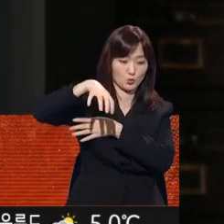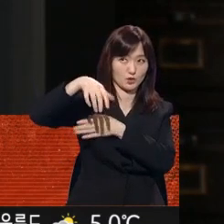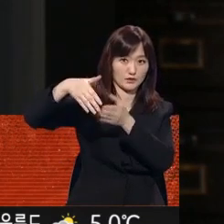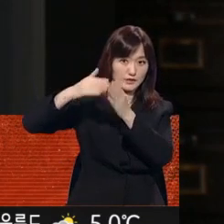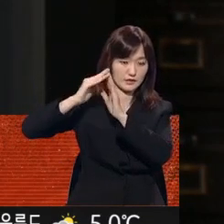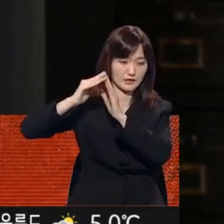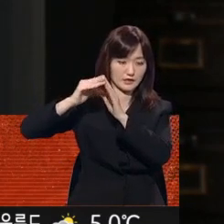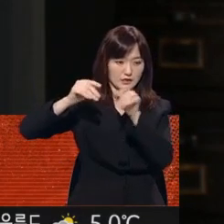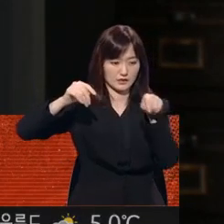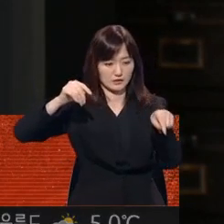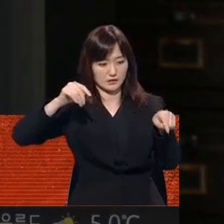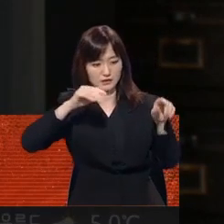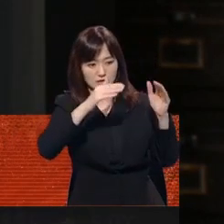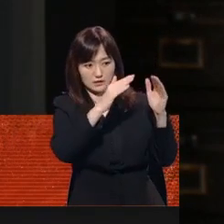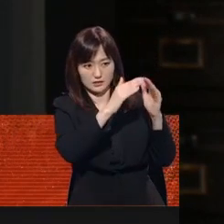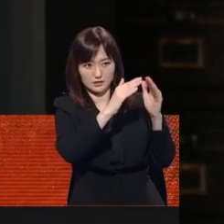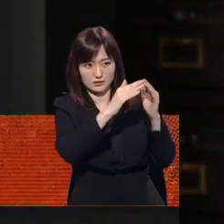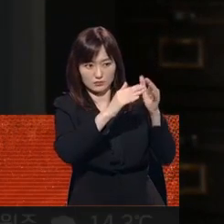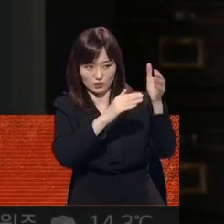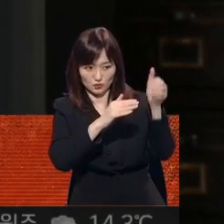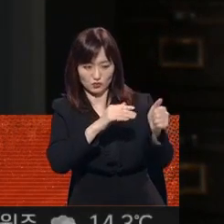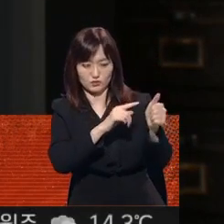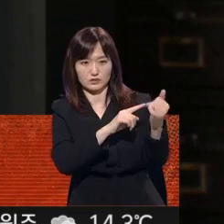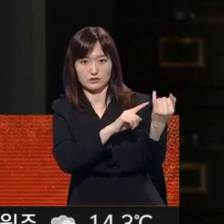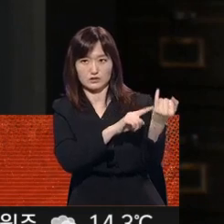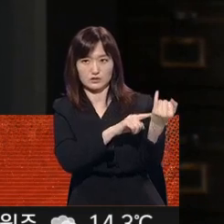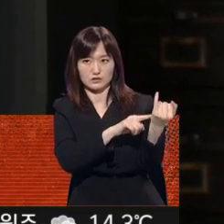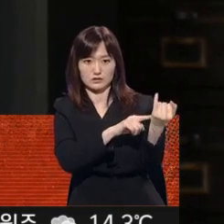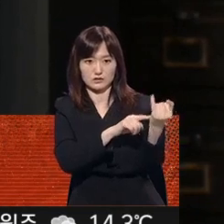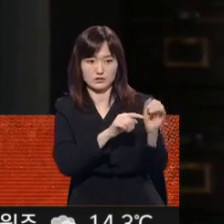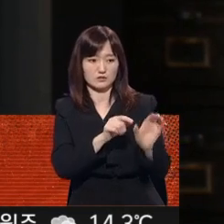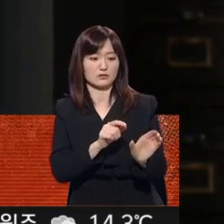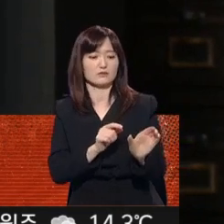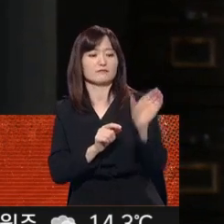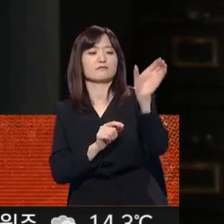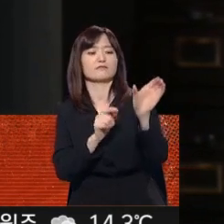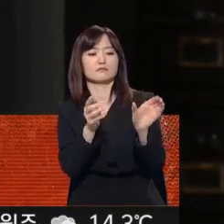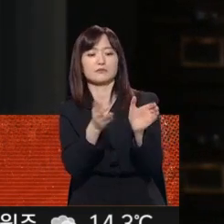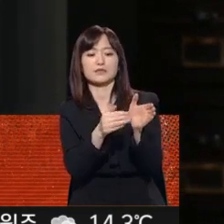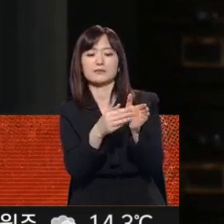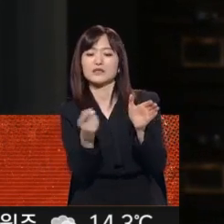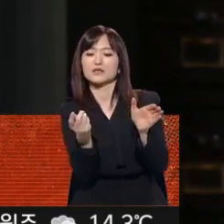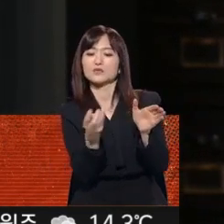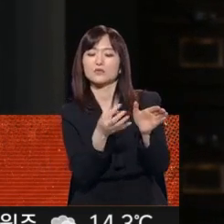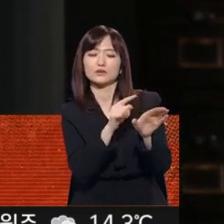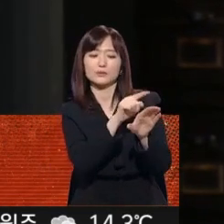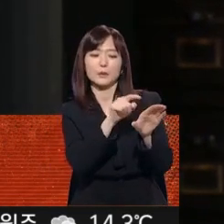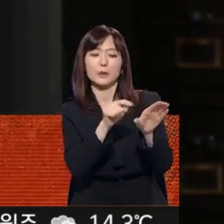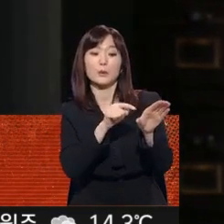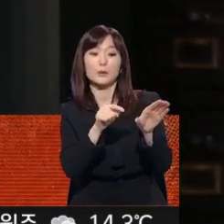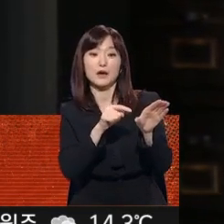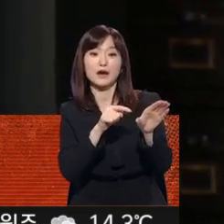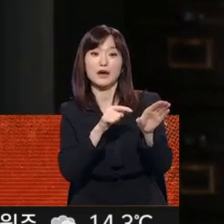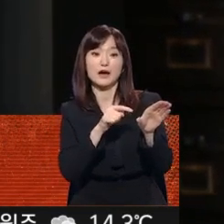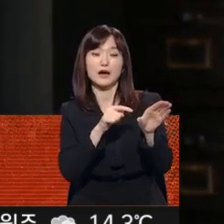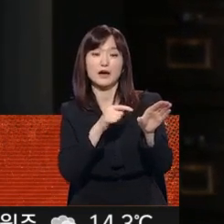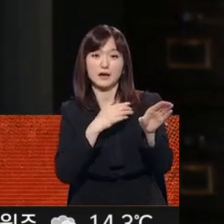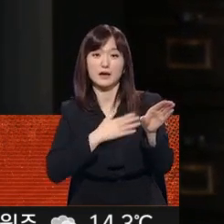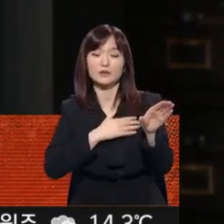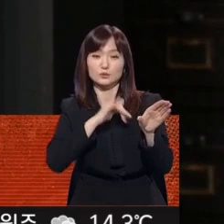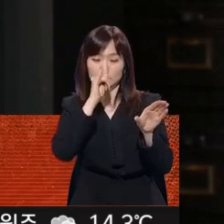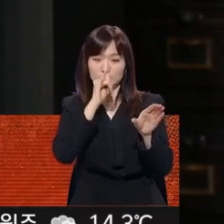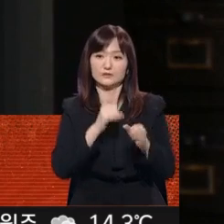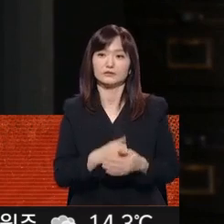해 놔야이 집주인이이 도어락을 누르는 그 모습을 포착해서 비밀번호를 알아낼 수